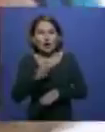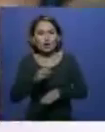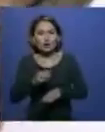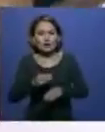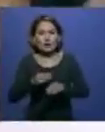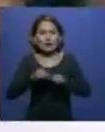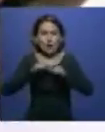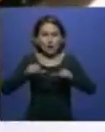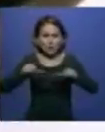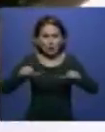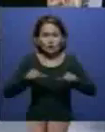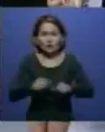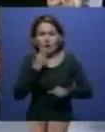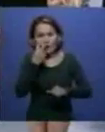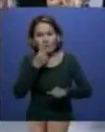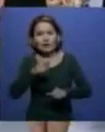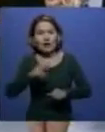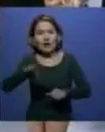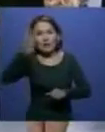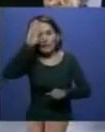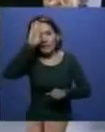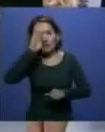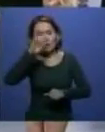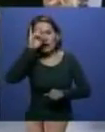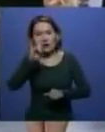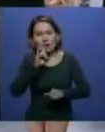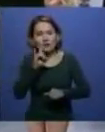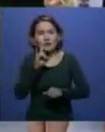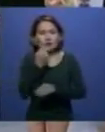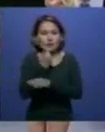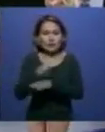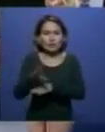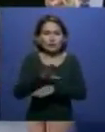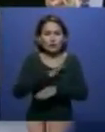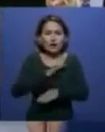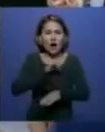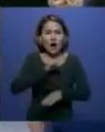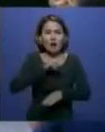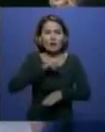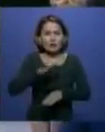де Қайраттың мықтылығын мойындады. ММА-да 21-ші кездесуінде де Ахметов жеңіске жетті.